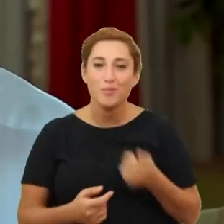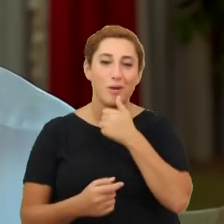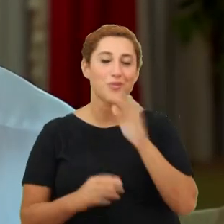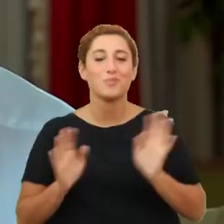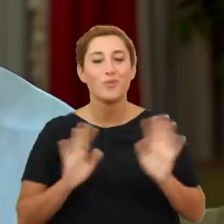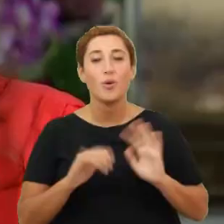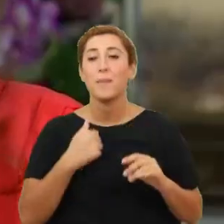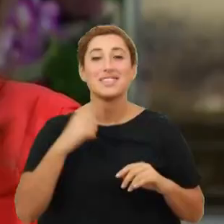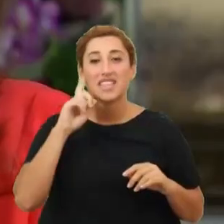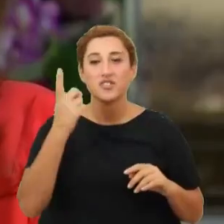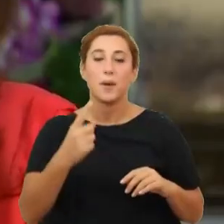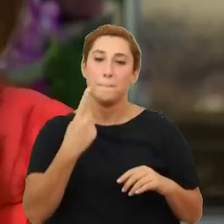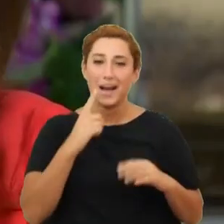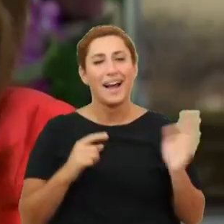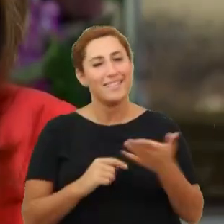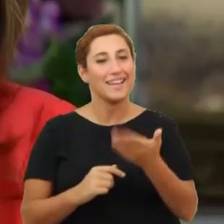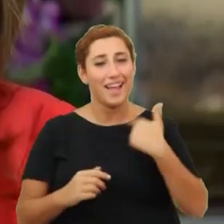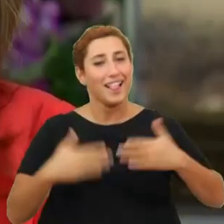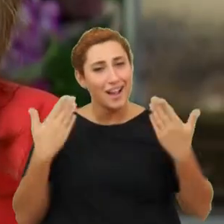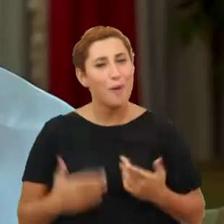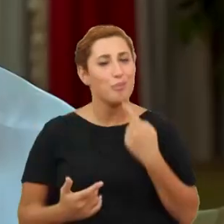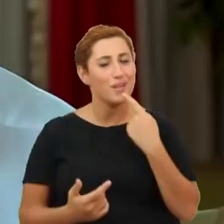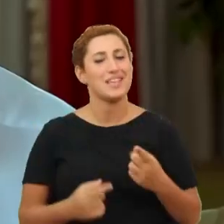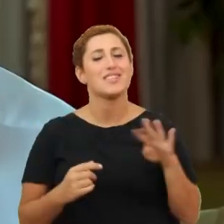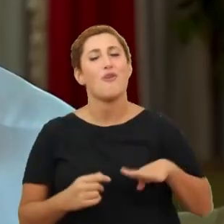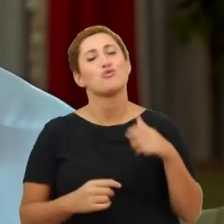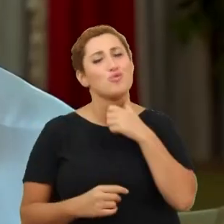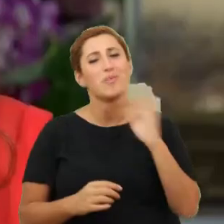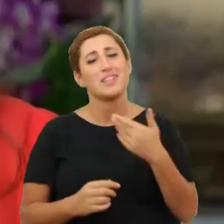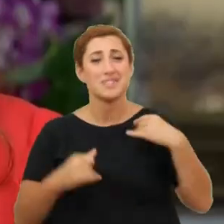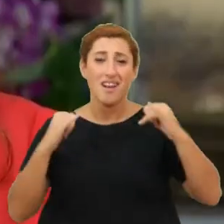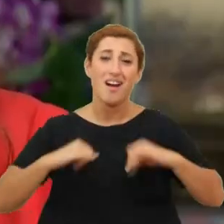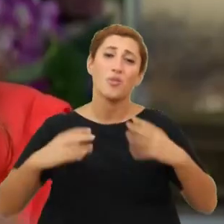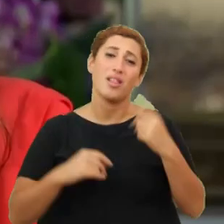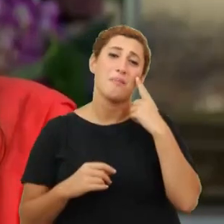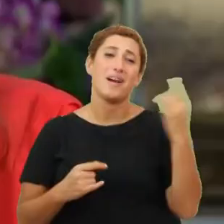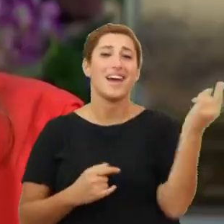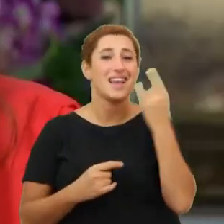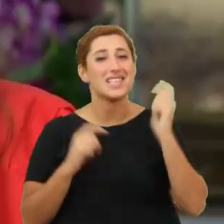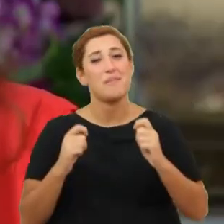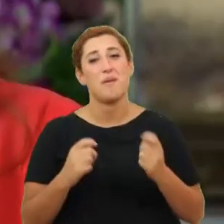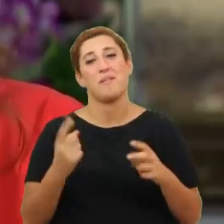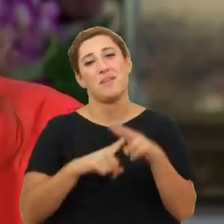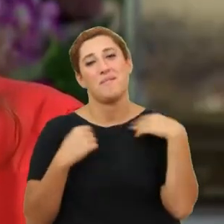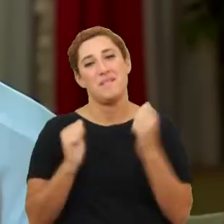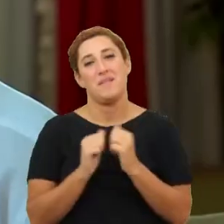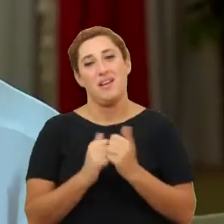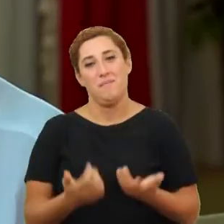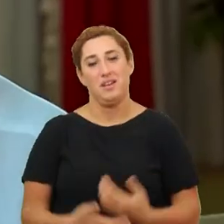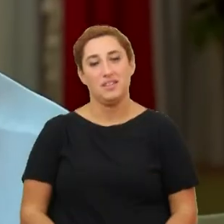yok öyle bir şey ben sadece... Bak hadi gel evet de yavrucuğum ne olur hadi biz de rahat edelim bak gezip tozalım artık Kemal'imle.